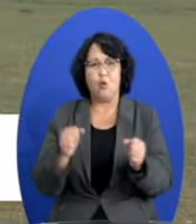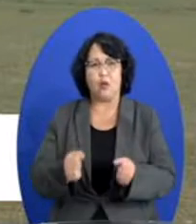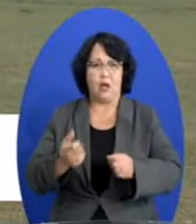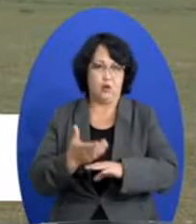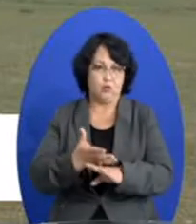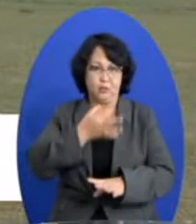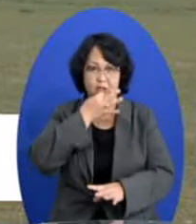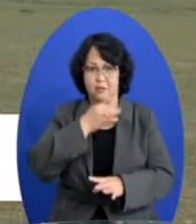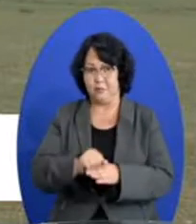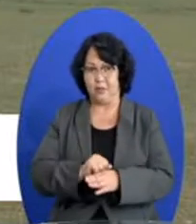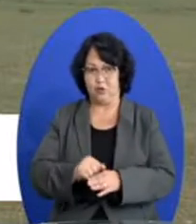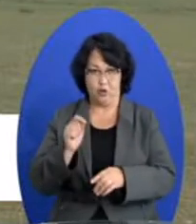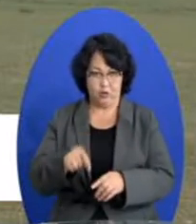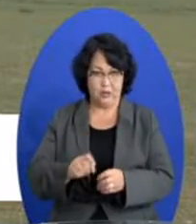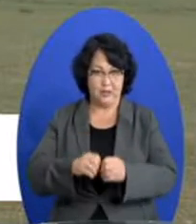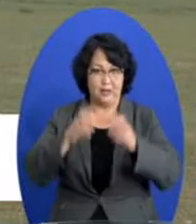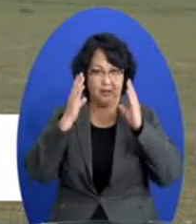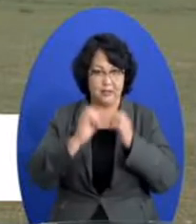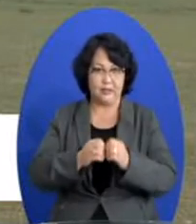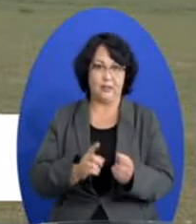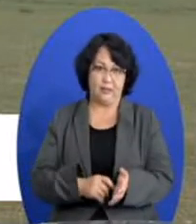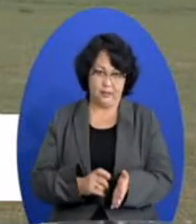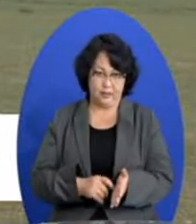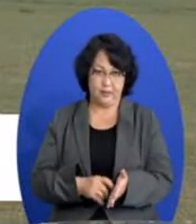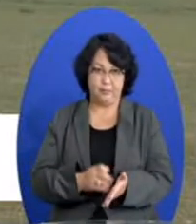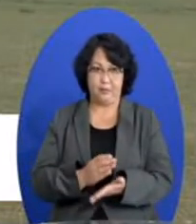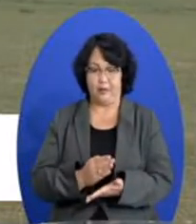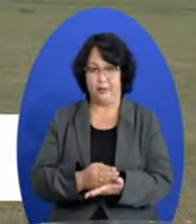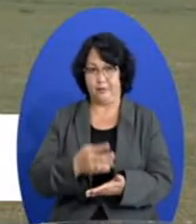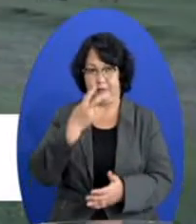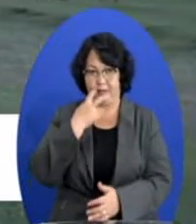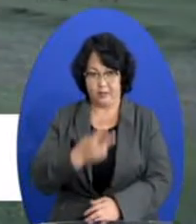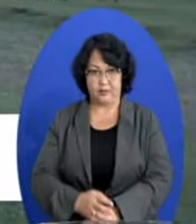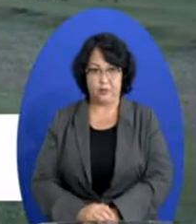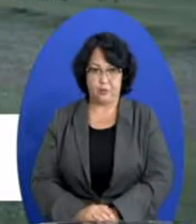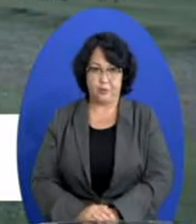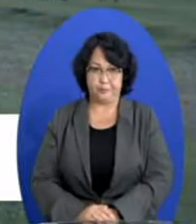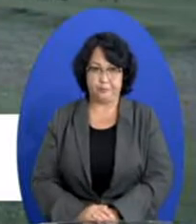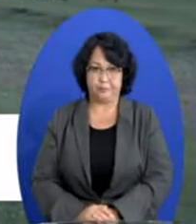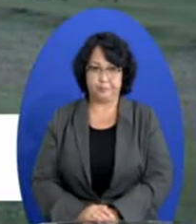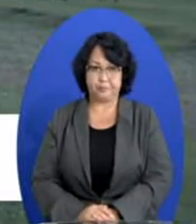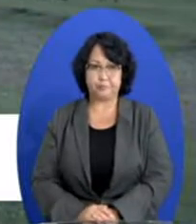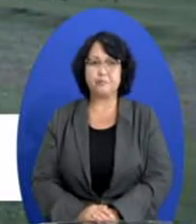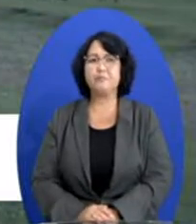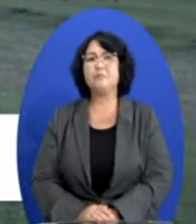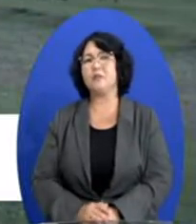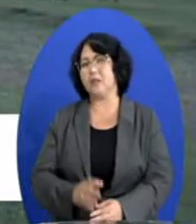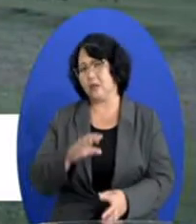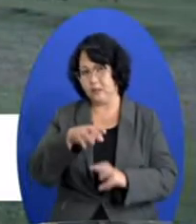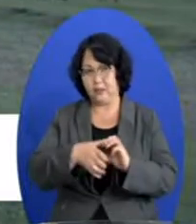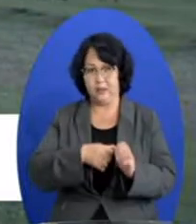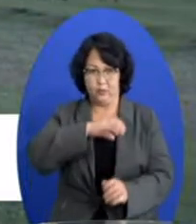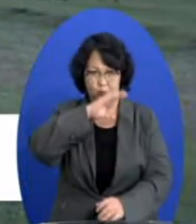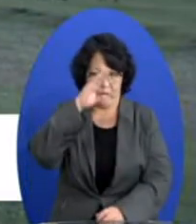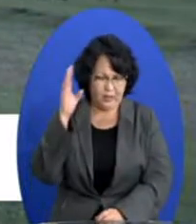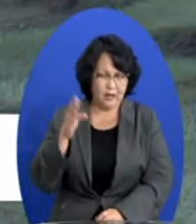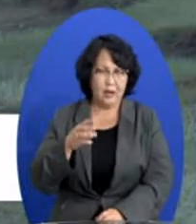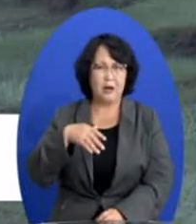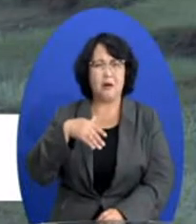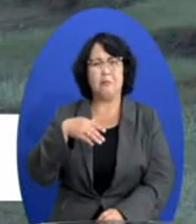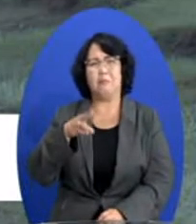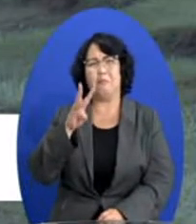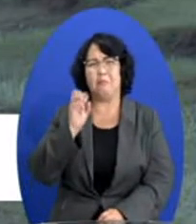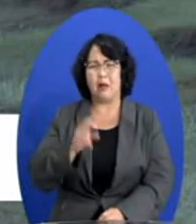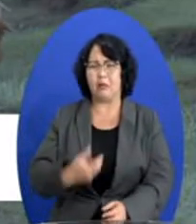бэлтгэл ажилдаа одооноос онцгой анхаарах шаардлагатай байна гэж ингэж харагдаж байгаа. Ер нь бол дэлхийн дулаарлуулсан малын тооны